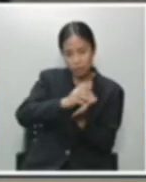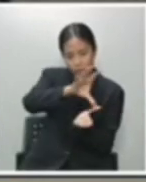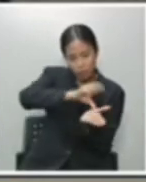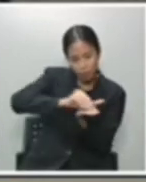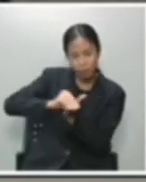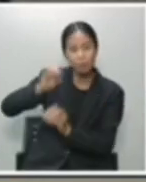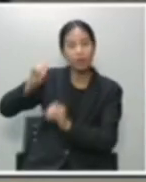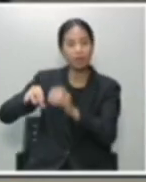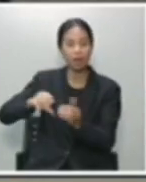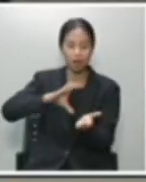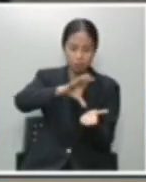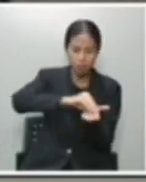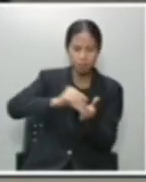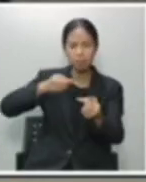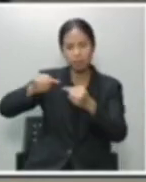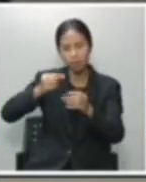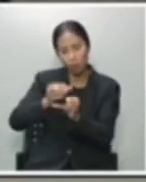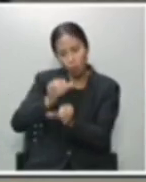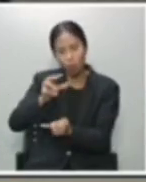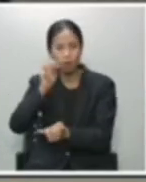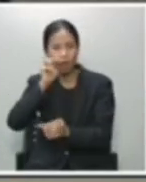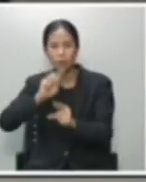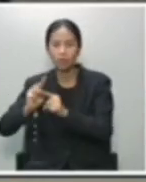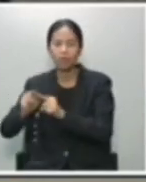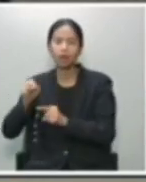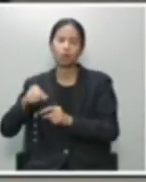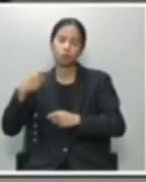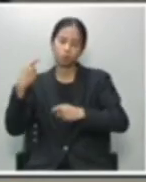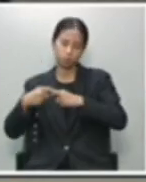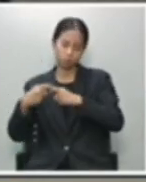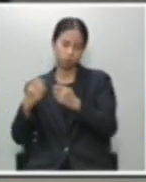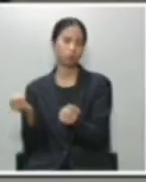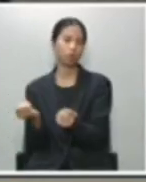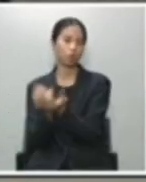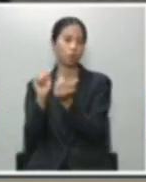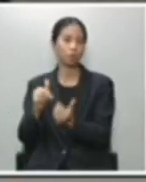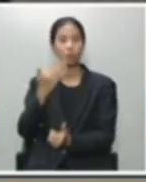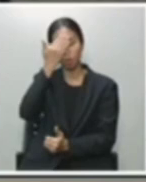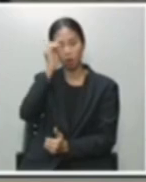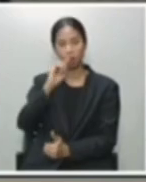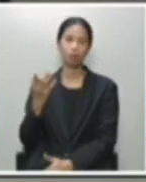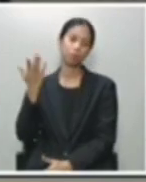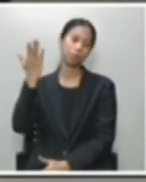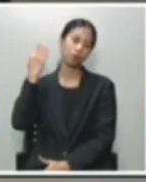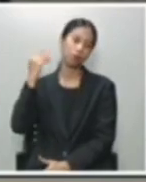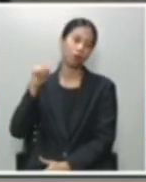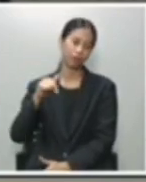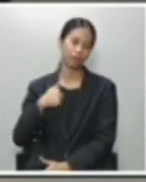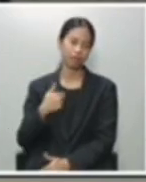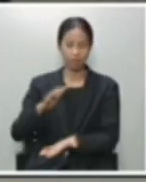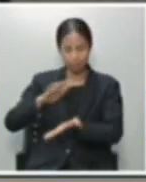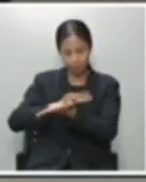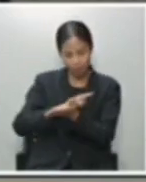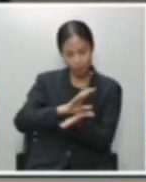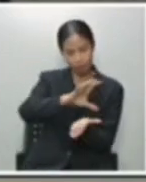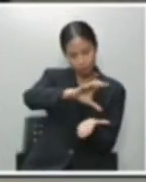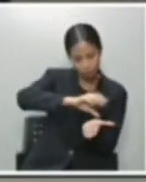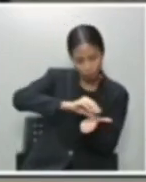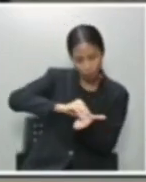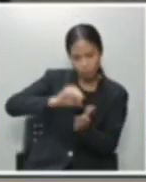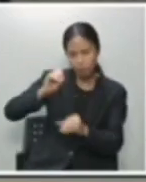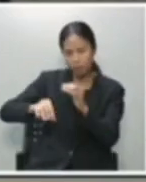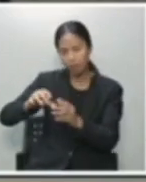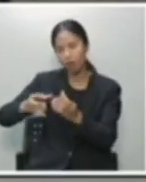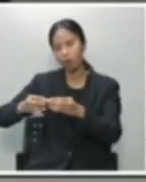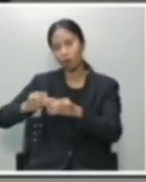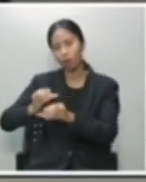ขายเศษพลาสติกก็พลอยลำบากไปด้วยค่ะจากเดิมวันหนึ่งที่เก็บเศษกระดาษเก็บเศษขยะหรือขว